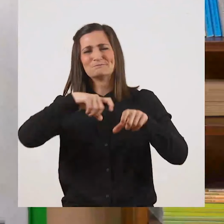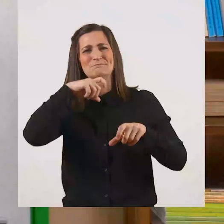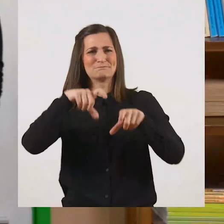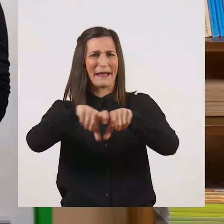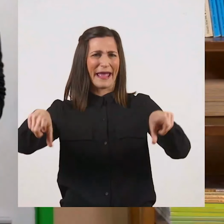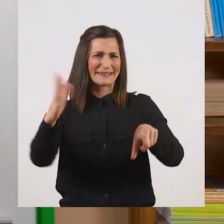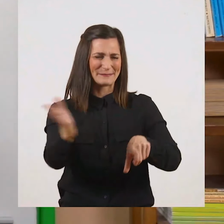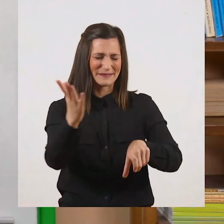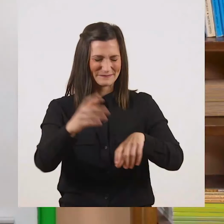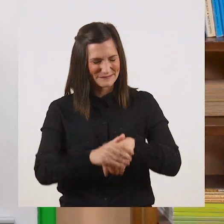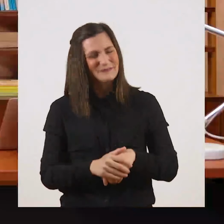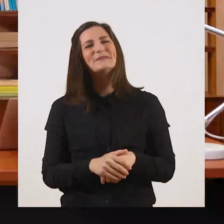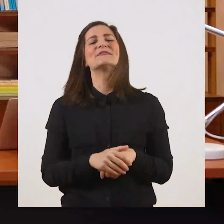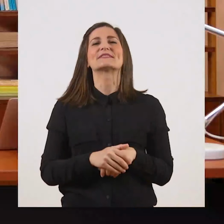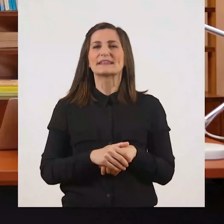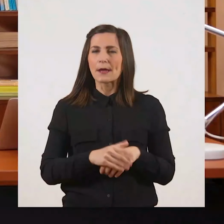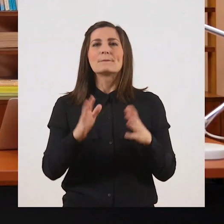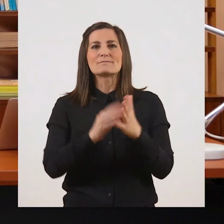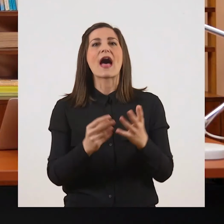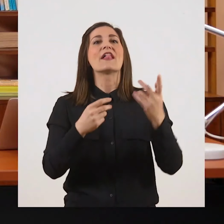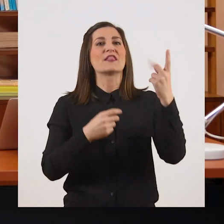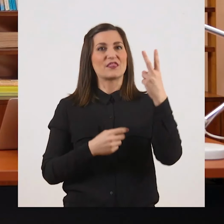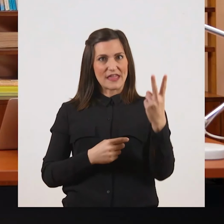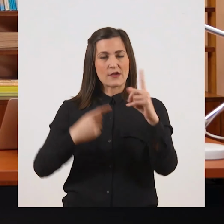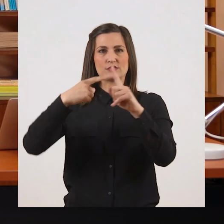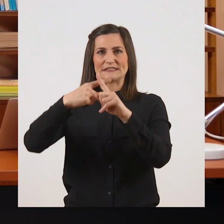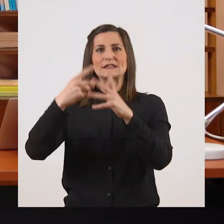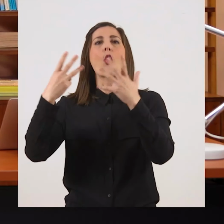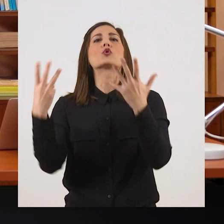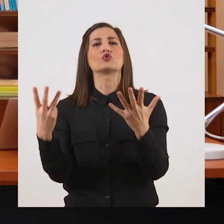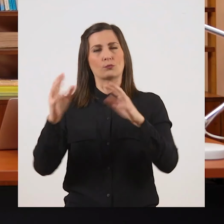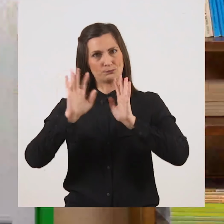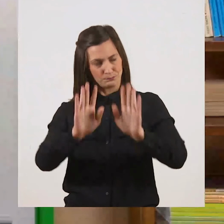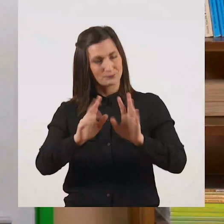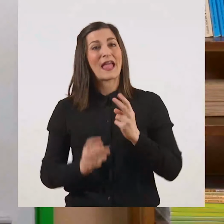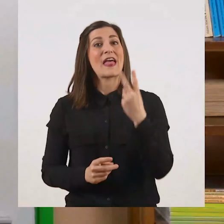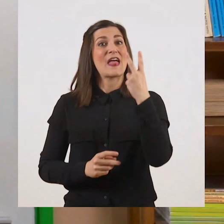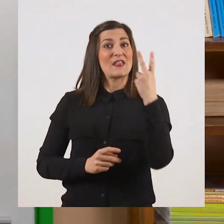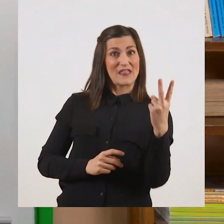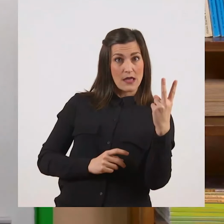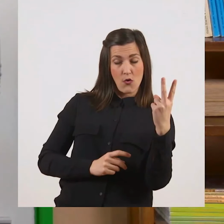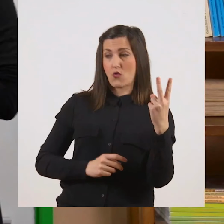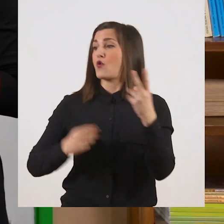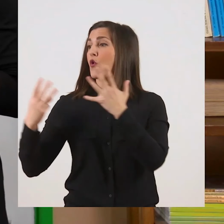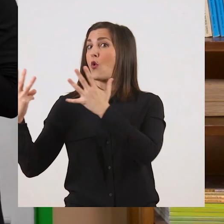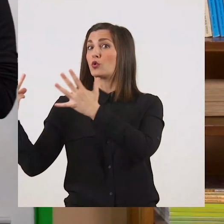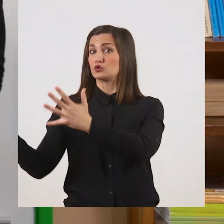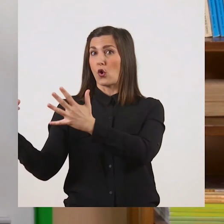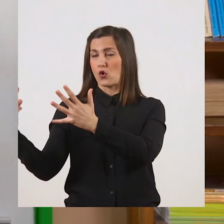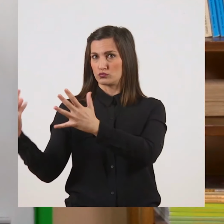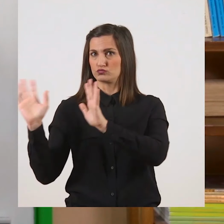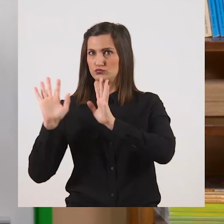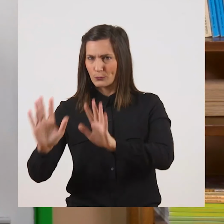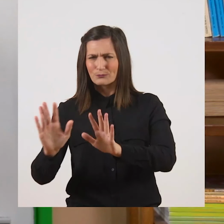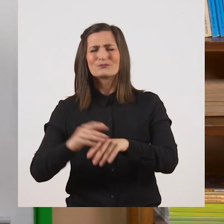παγκάκι. Λοιπόν, το 2 και το 8. Το 2 κάθεται εδώ. Και το 8 εδώ.